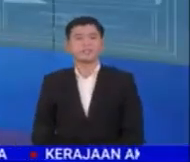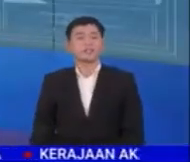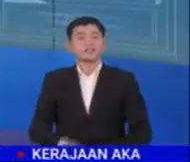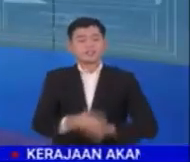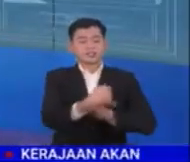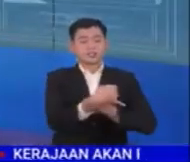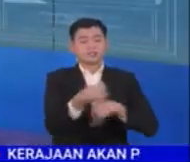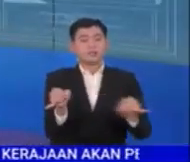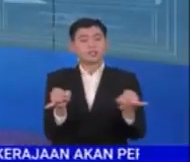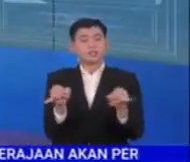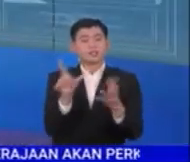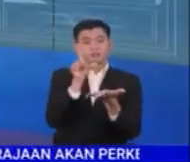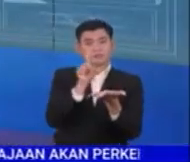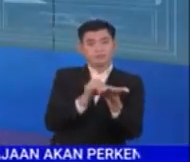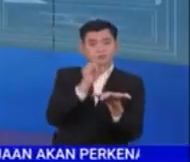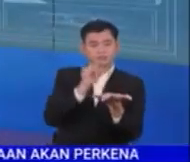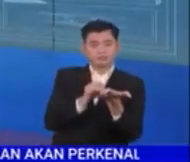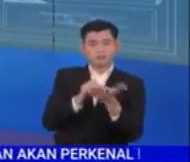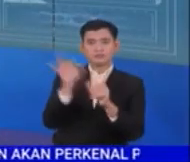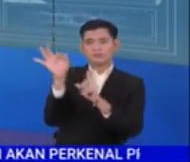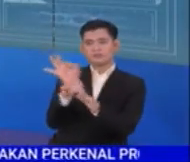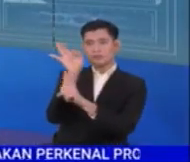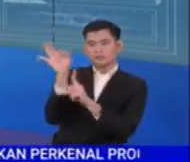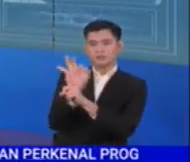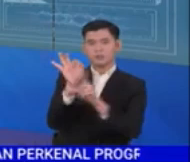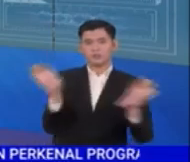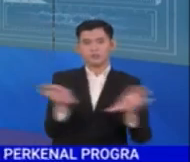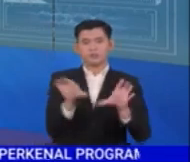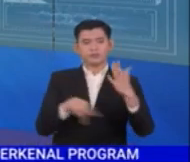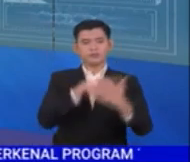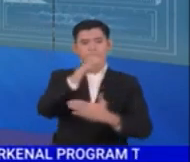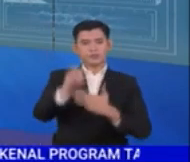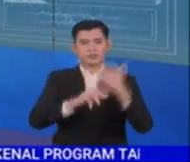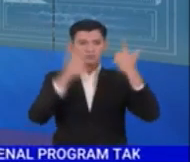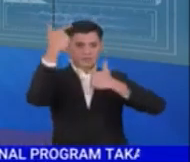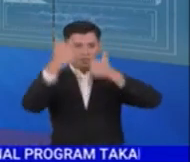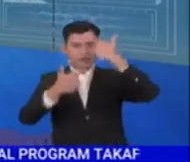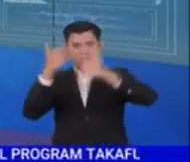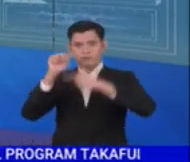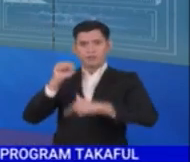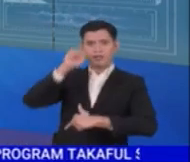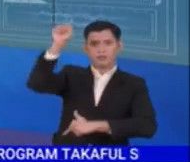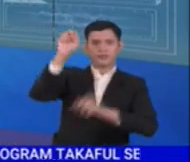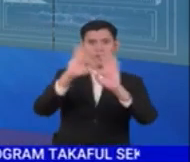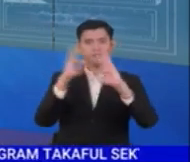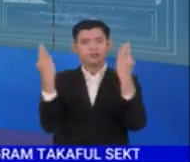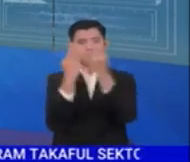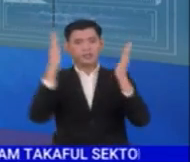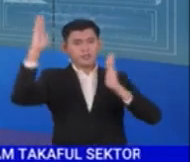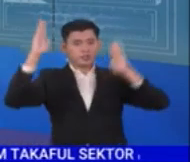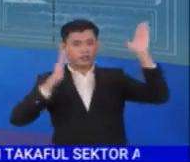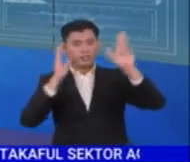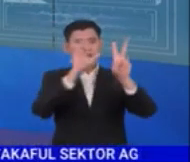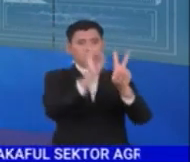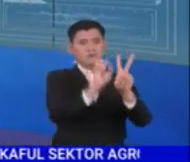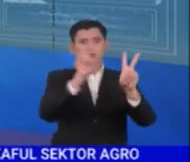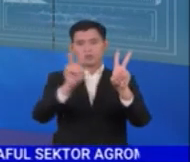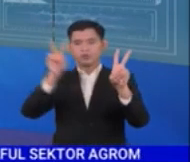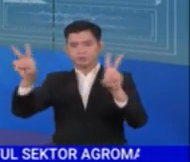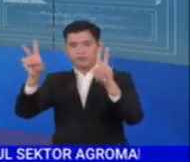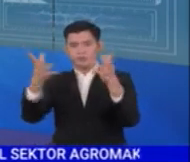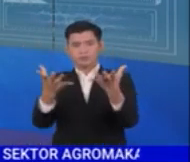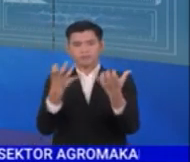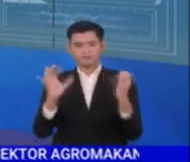jabatan penerangan Negeri Pulau Pinang luncurkan program kemarau Merdeka keluarga Malaysia 2022 bagi